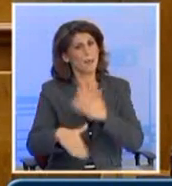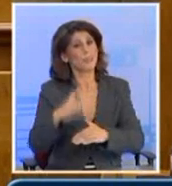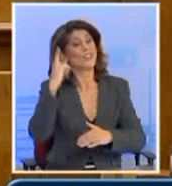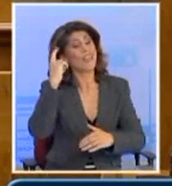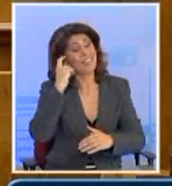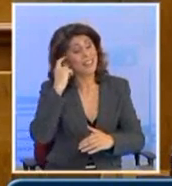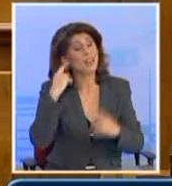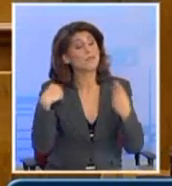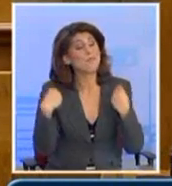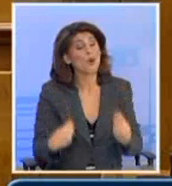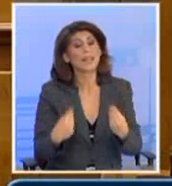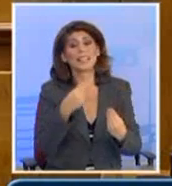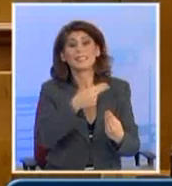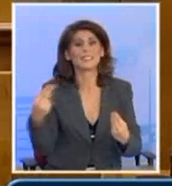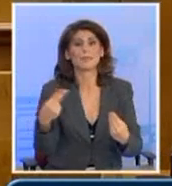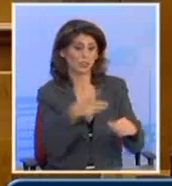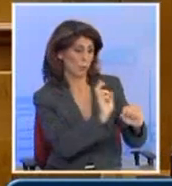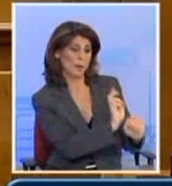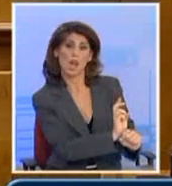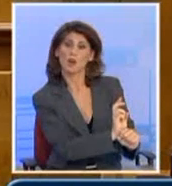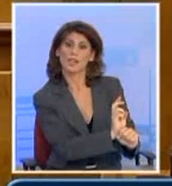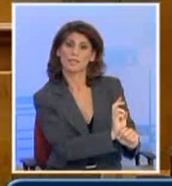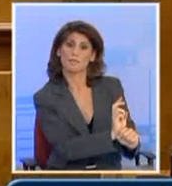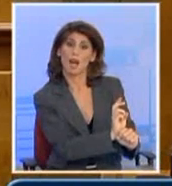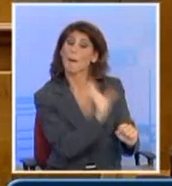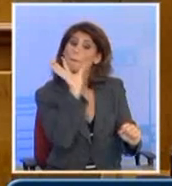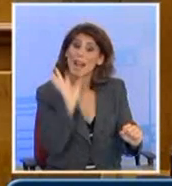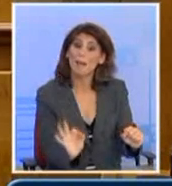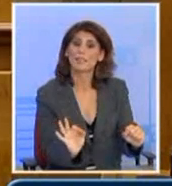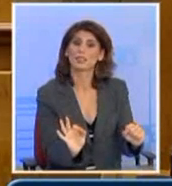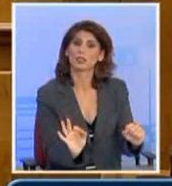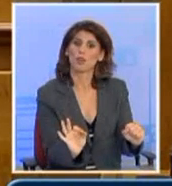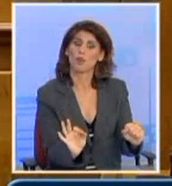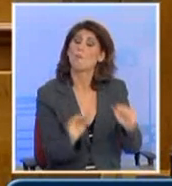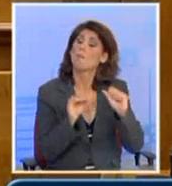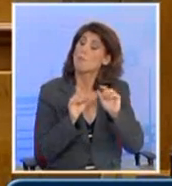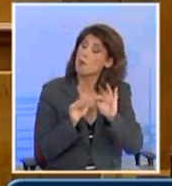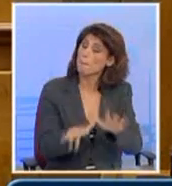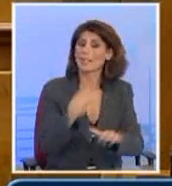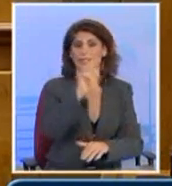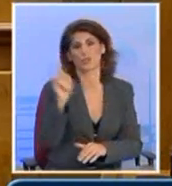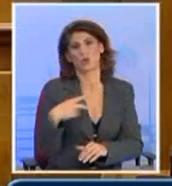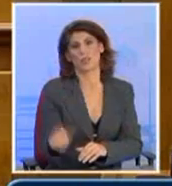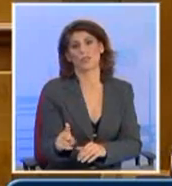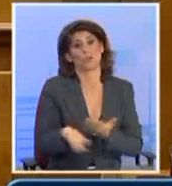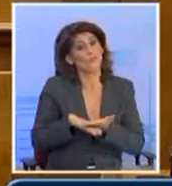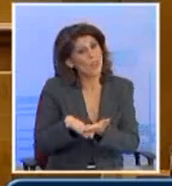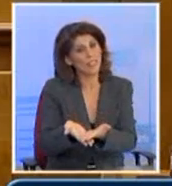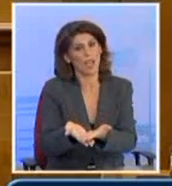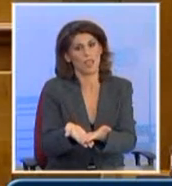πολύ καλά τι σημαίνει πρωτογενές πλεόνασμα πραγματικό που επηρεάζει τη ζωή του, τον